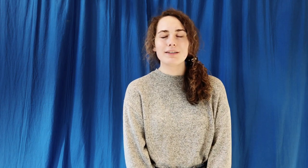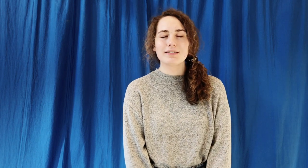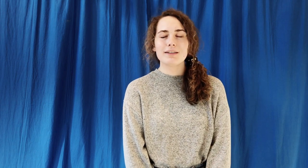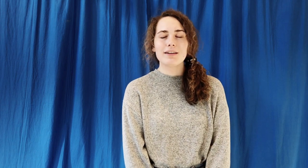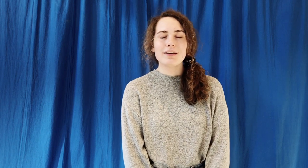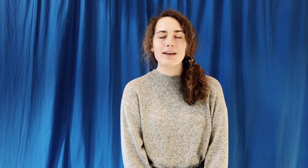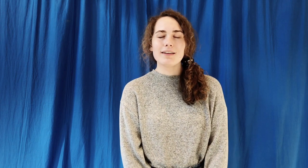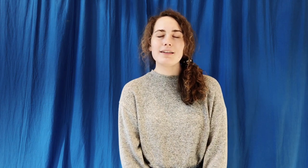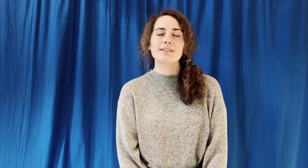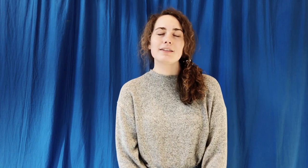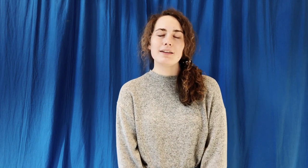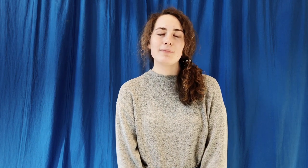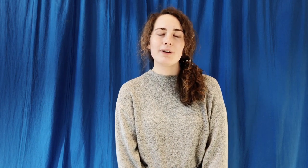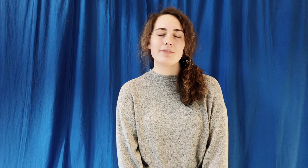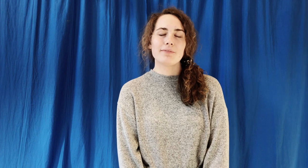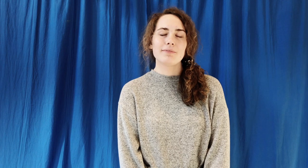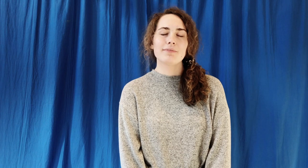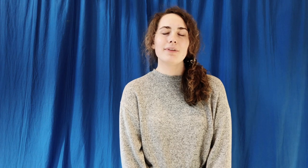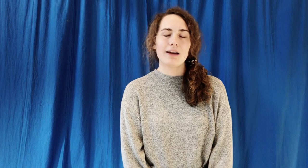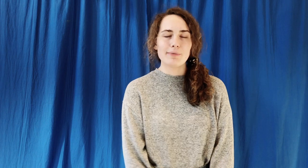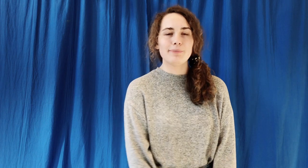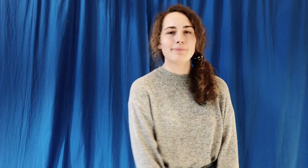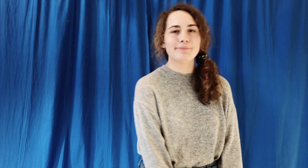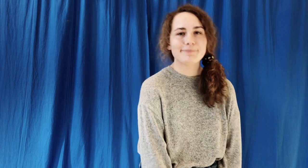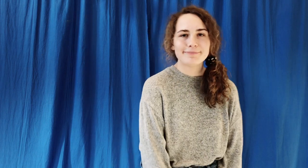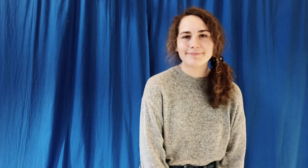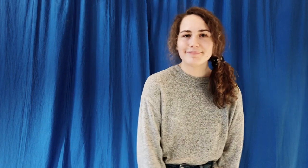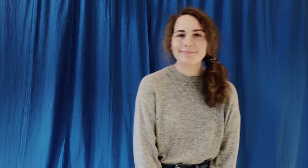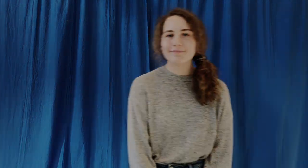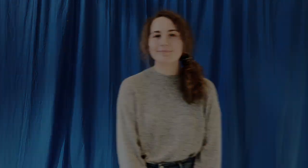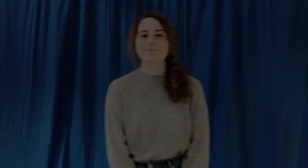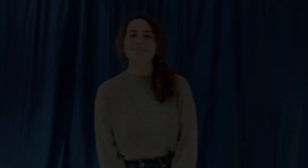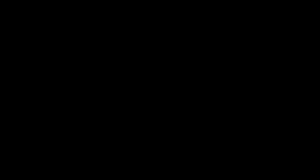gemacht hast. Danke, dass ich hier leben darf. Amen.